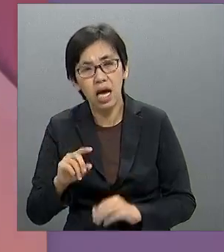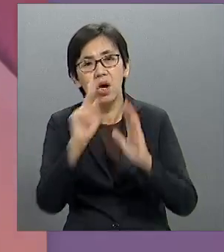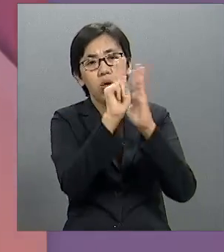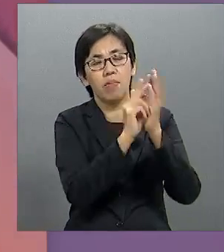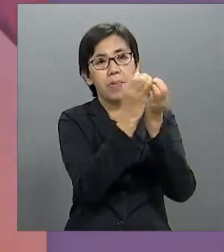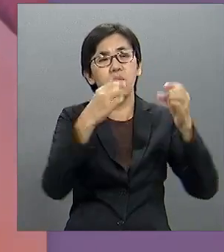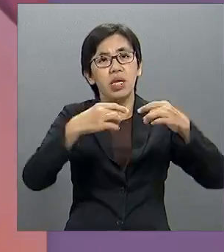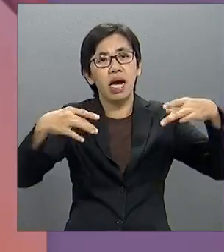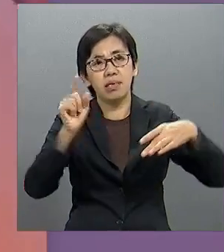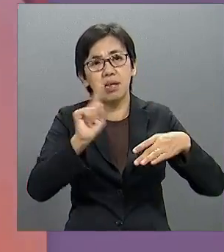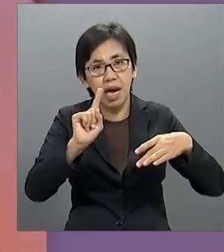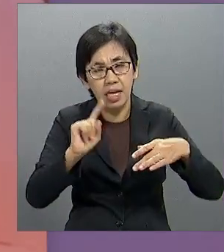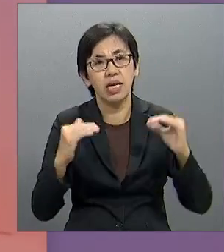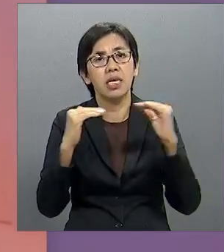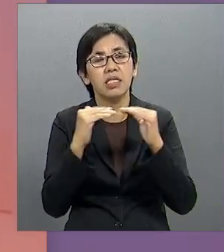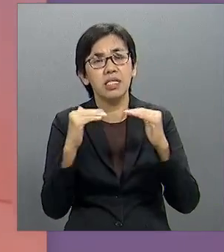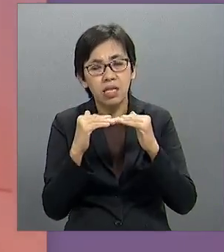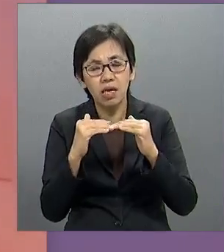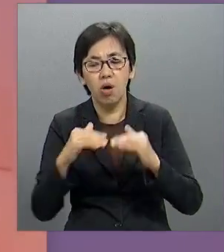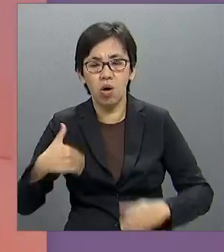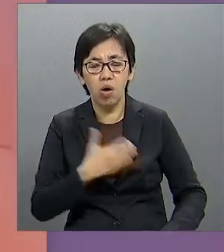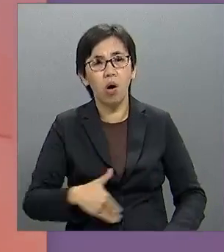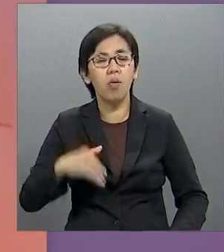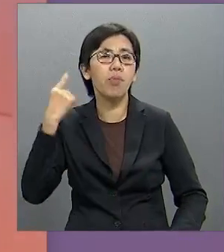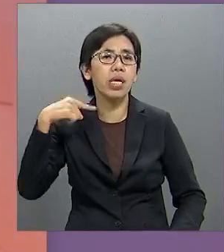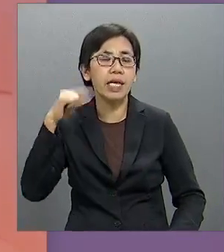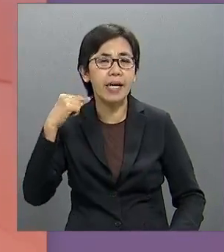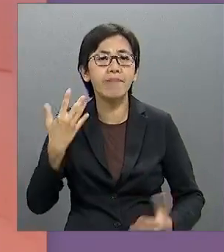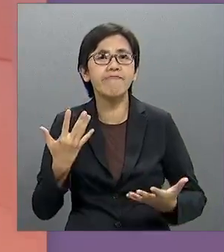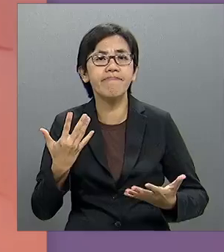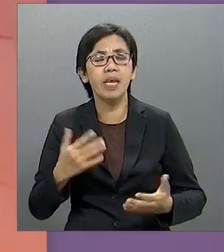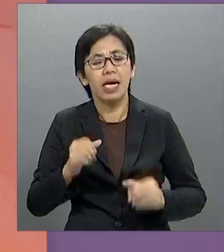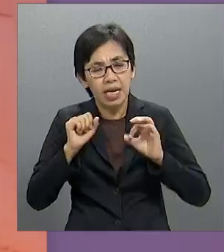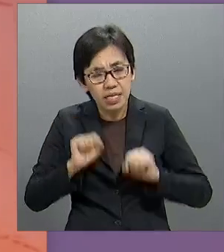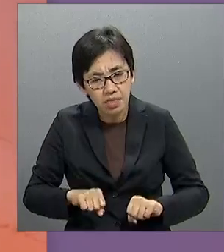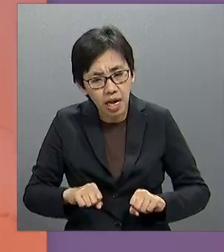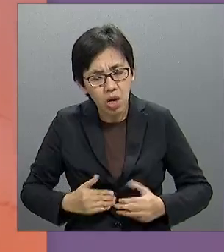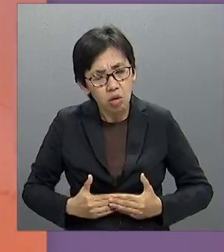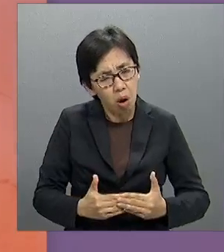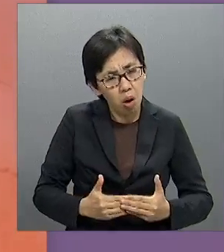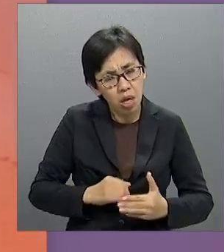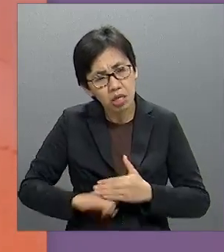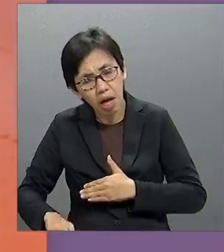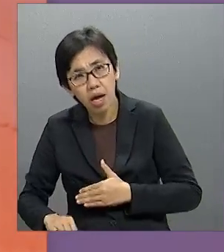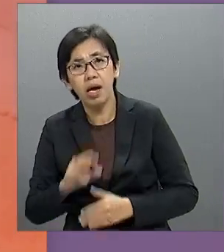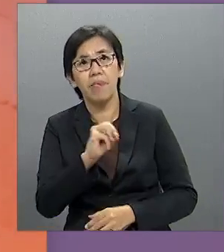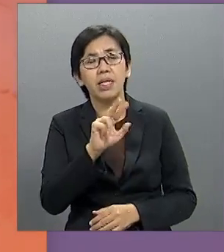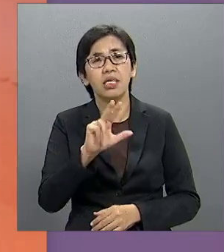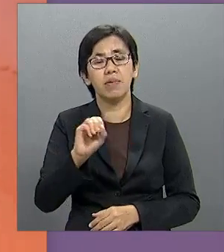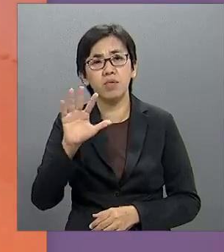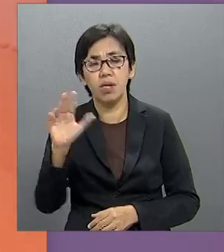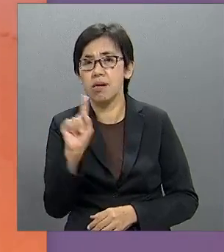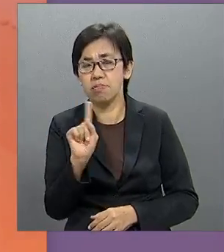ขัดต่อไอซีทีนึงเนื้อตัวร่างกายของผู้หญิงเริ่มการตัดสินใจแล้วก็ส่วนมาตรา 305ซึ่งว่าชื่อเรื่องว่า